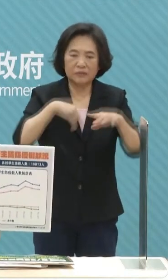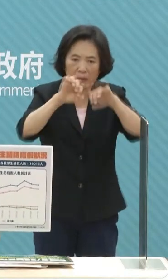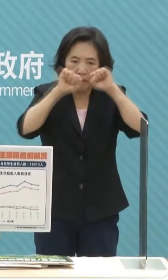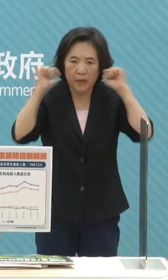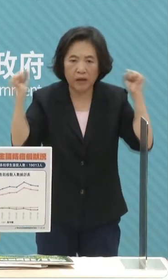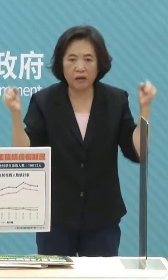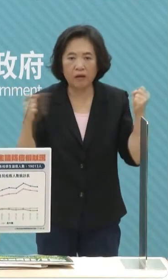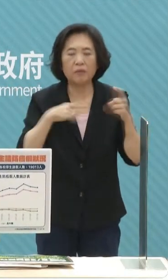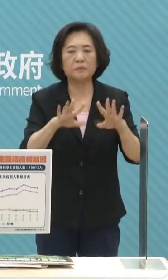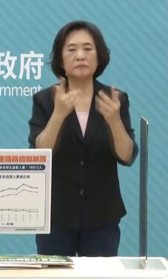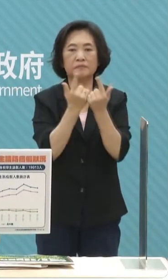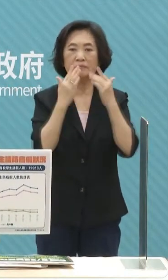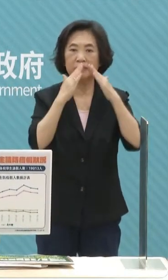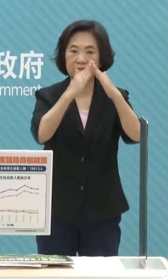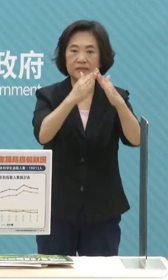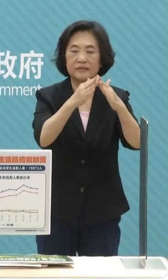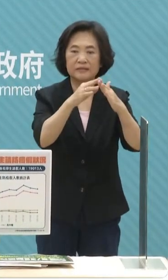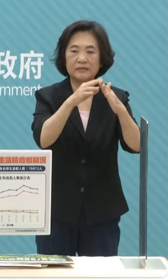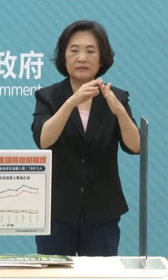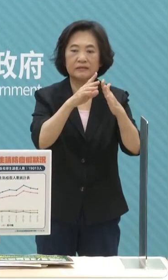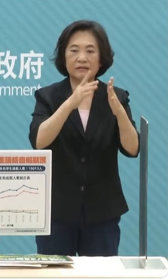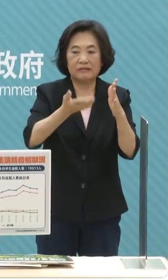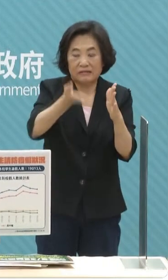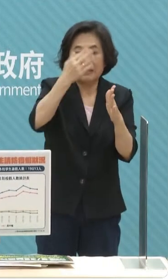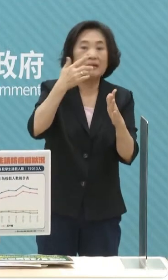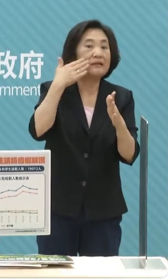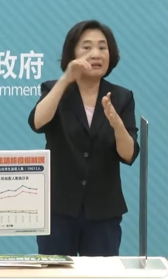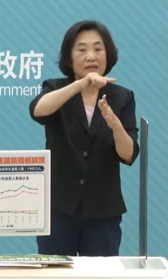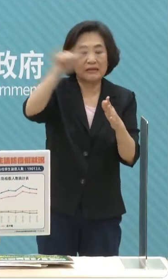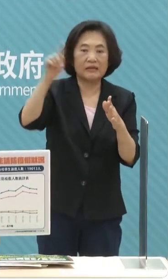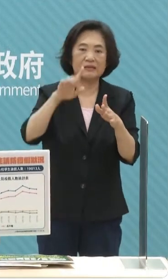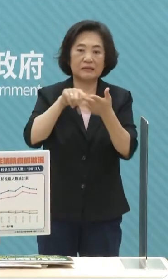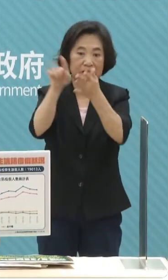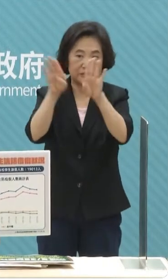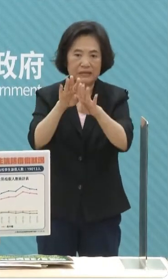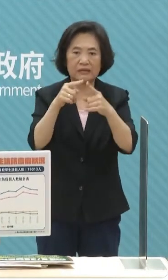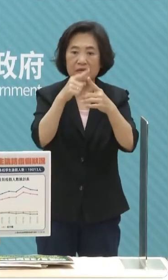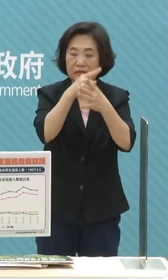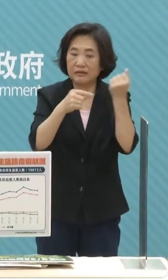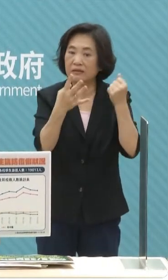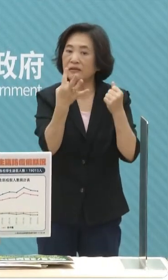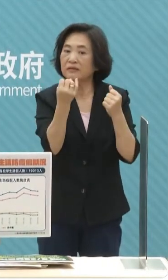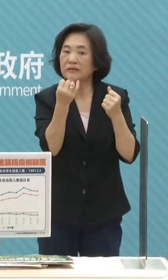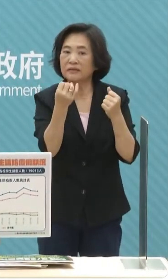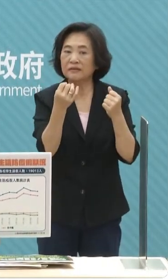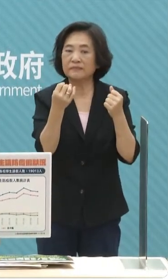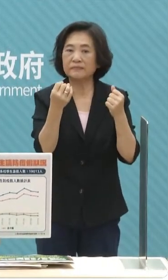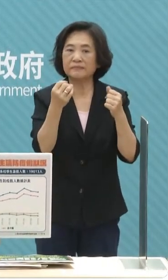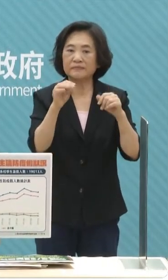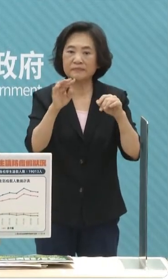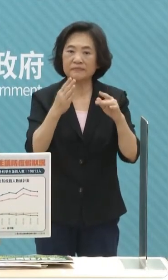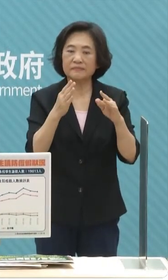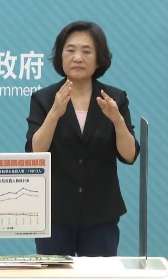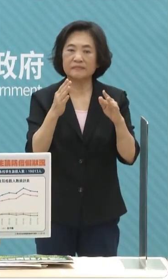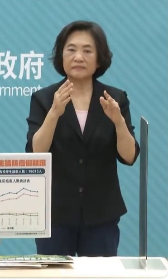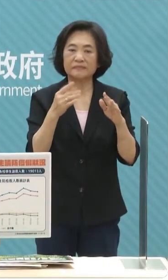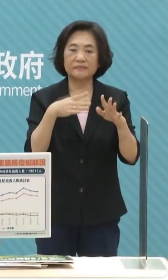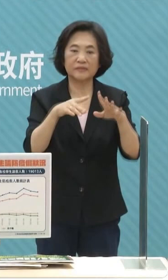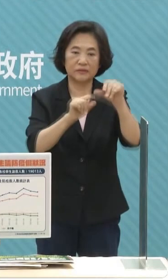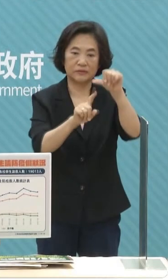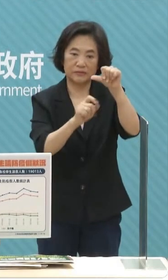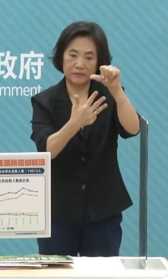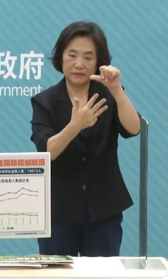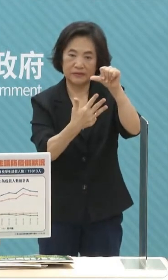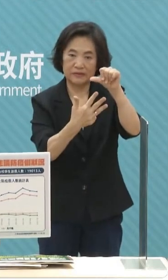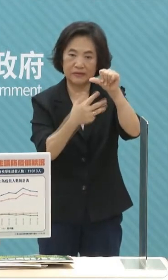我们目前台北市哈，我们看最上面那条线，就是我们台北市请防疫假学生到底一天是多少？答案是这样的啊，5月18号，